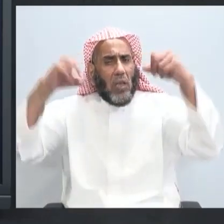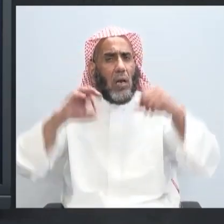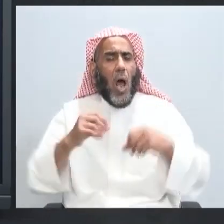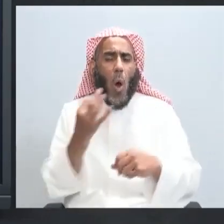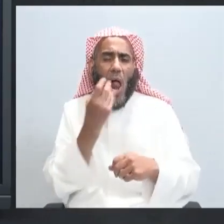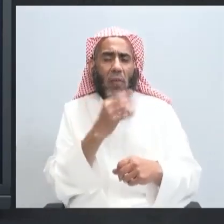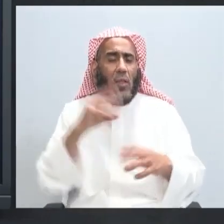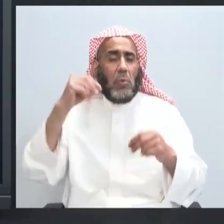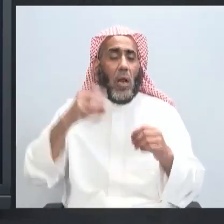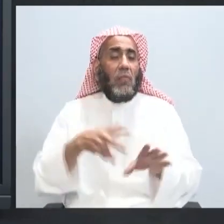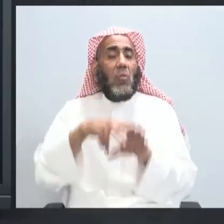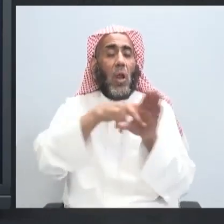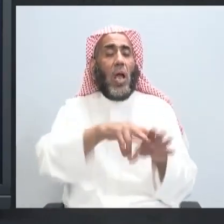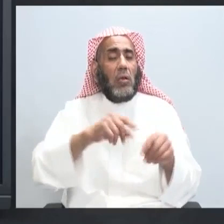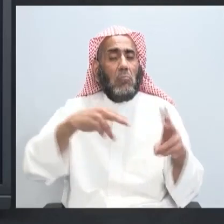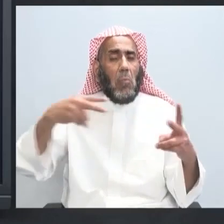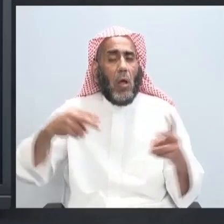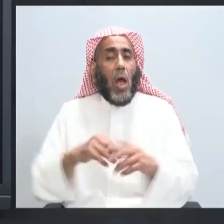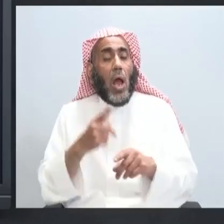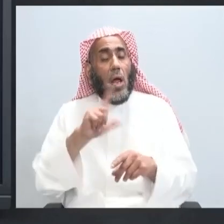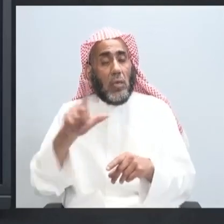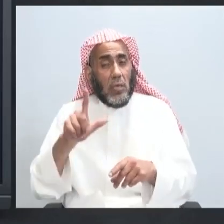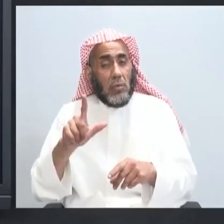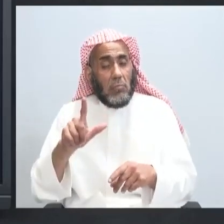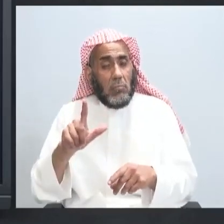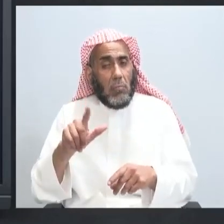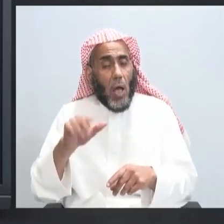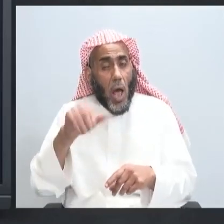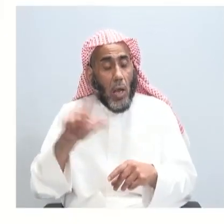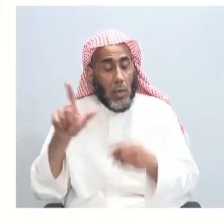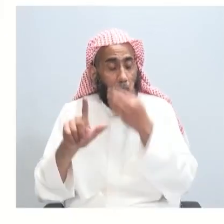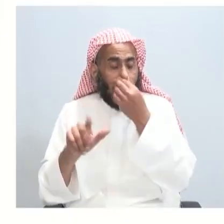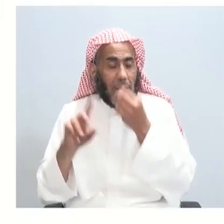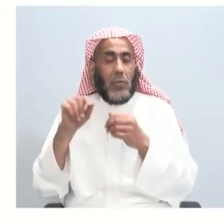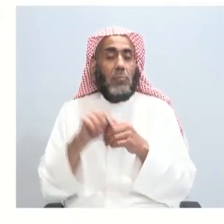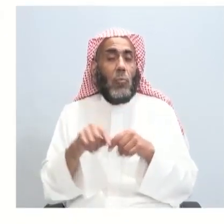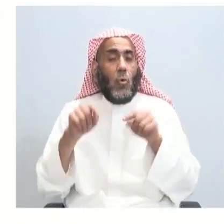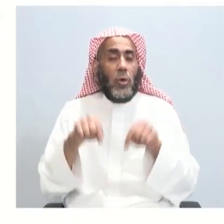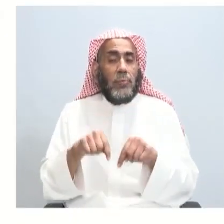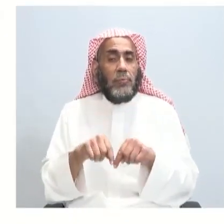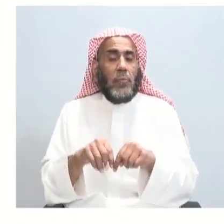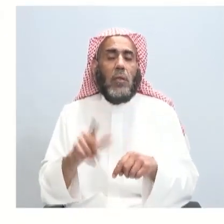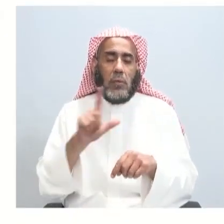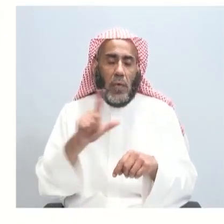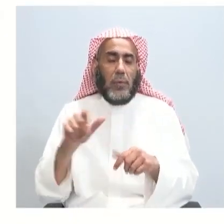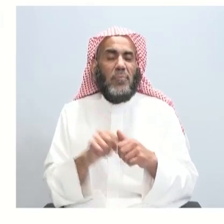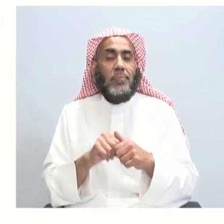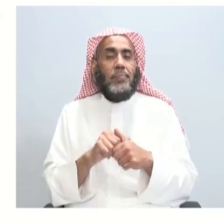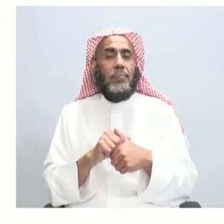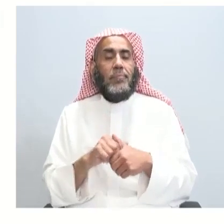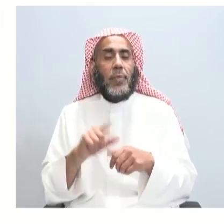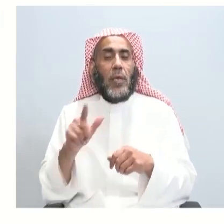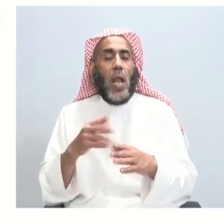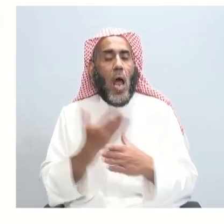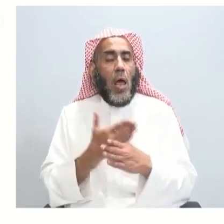الفاظ المطر الفاظ الخيل هل هذا صحيح احسنتم هنا ايضا صحيح هذا